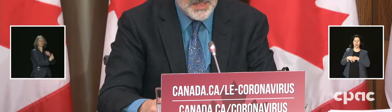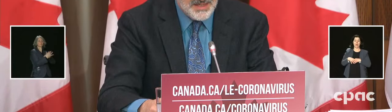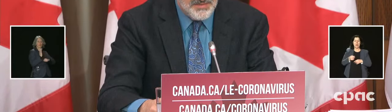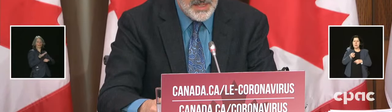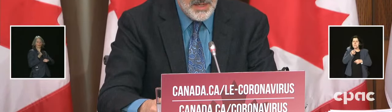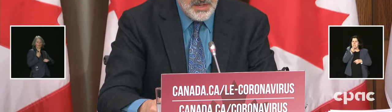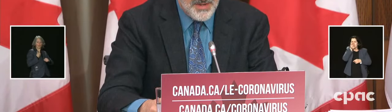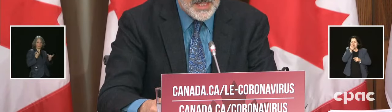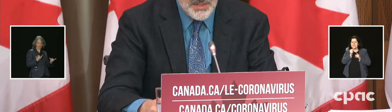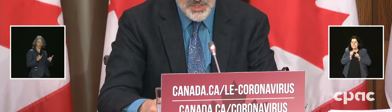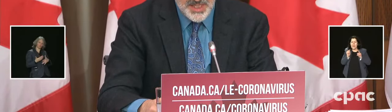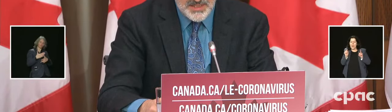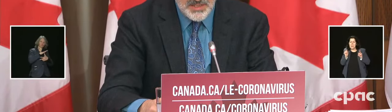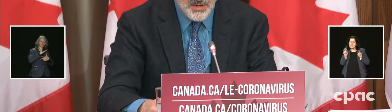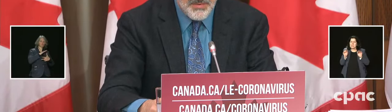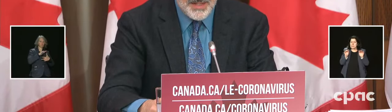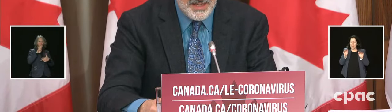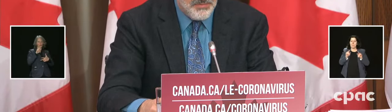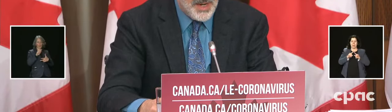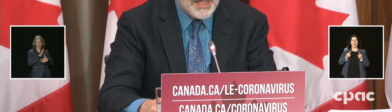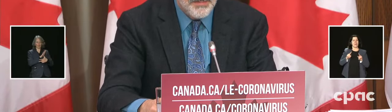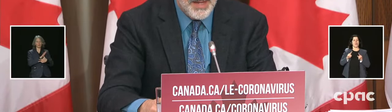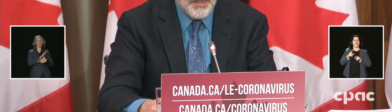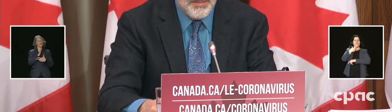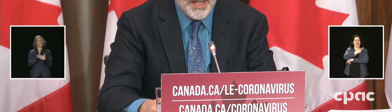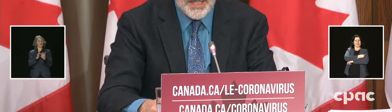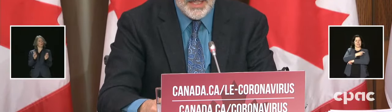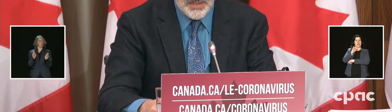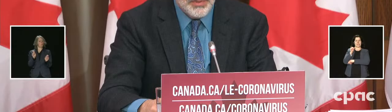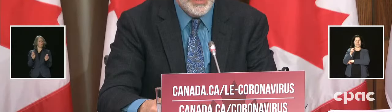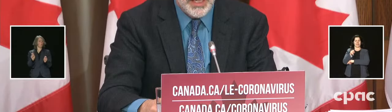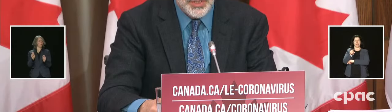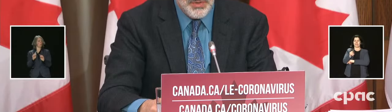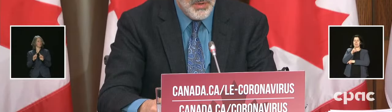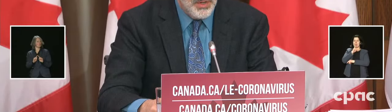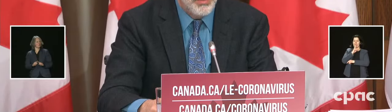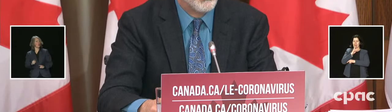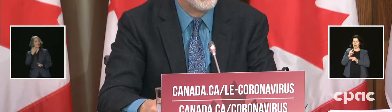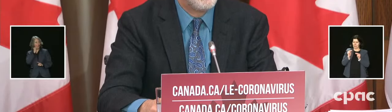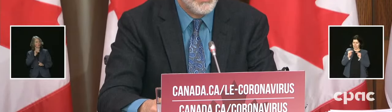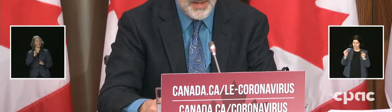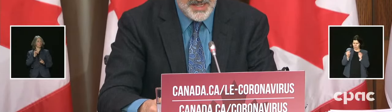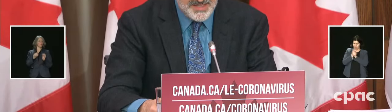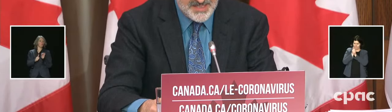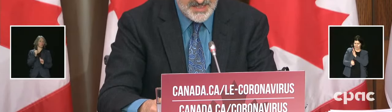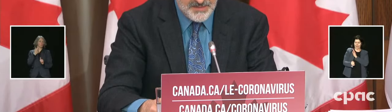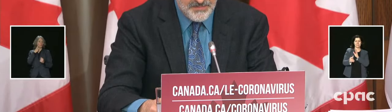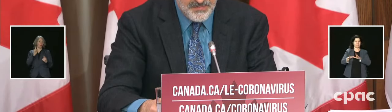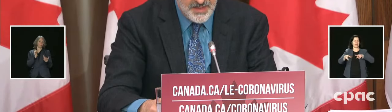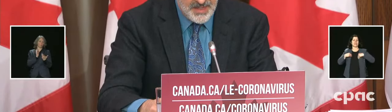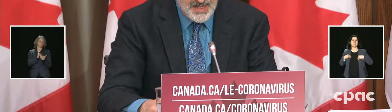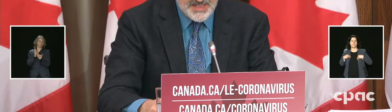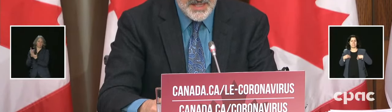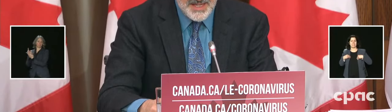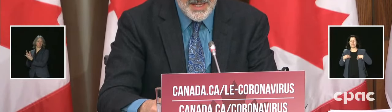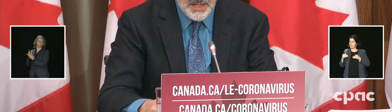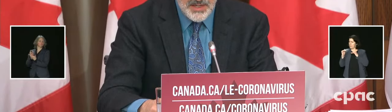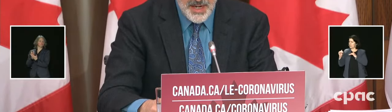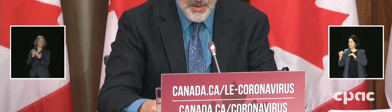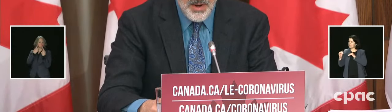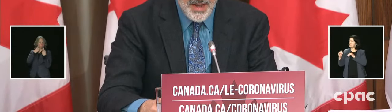été observées, le vaccin de Janssen offrait des niveaux acceptables d'efficacité dans toutes les régions contre tous les variants testés.